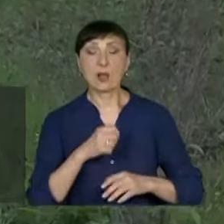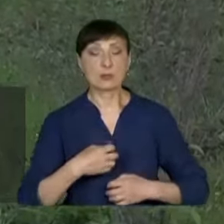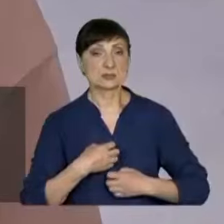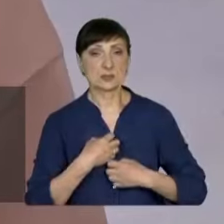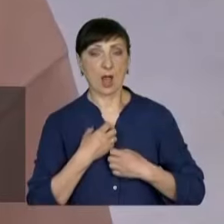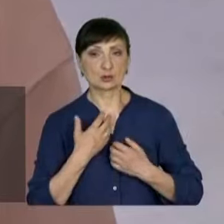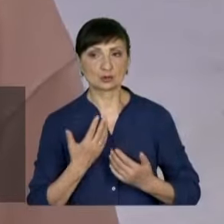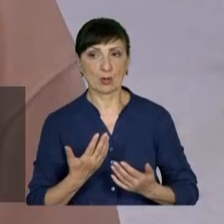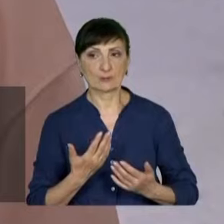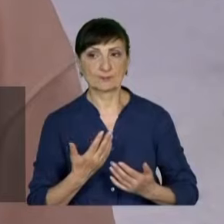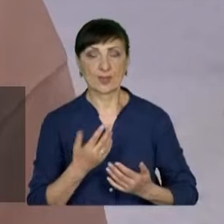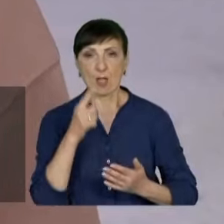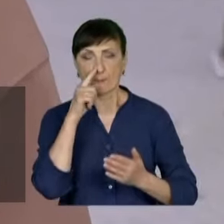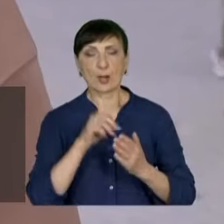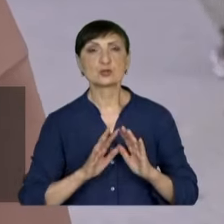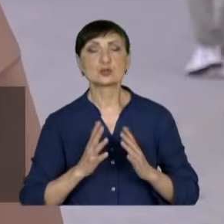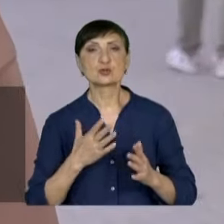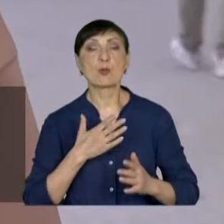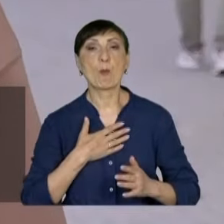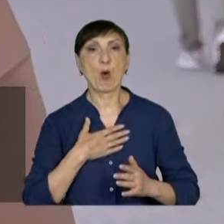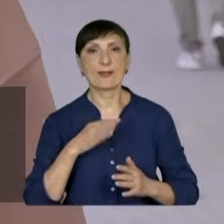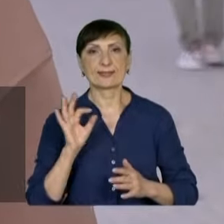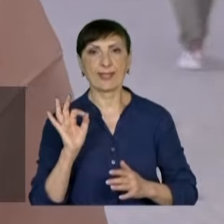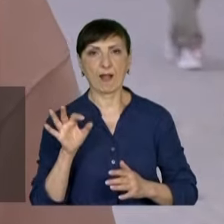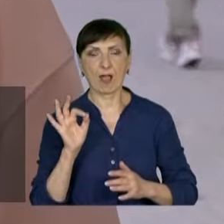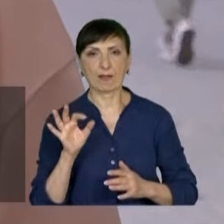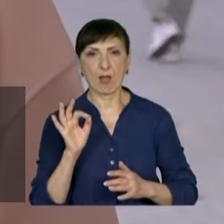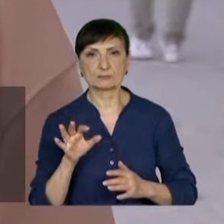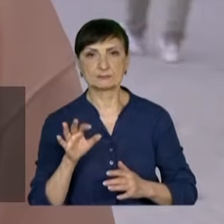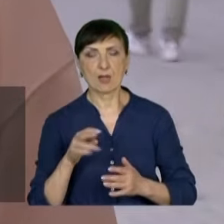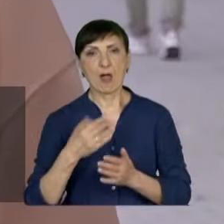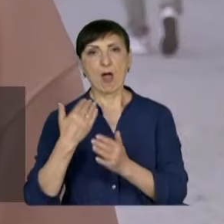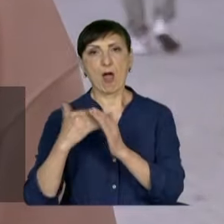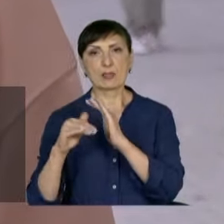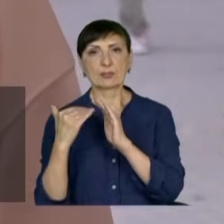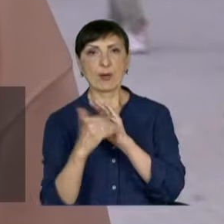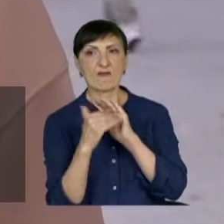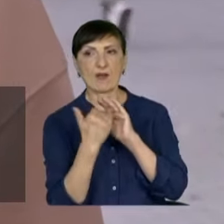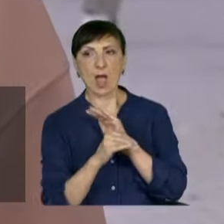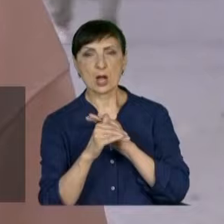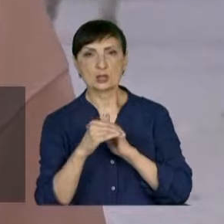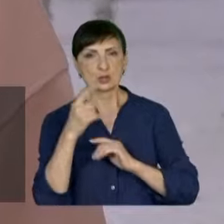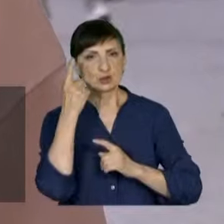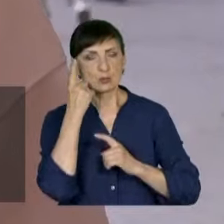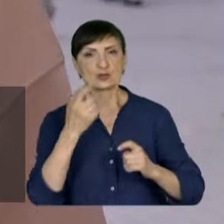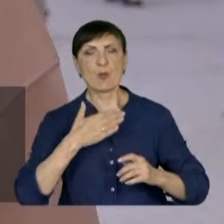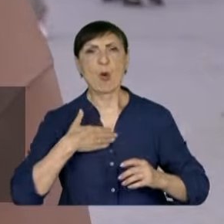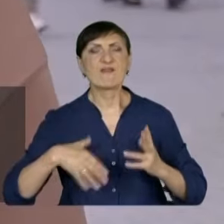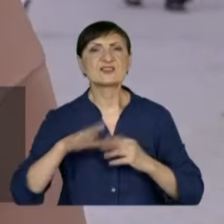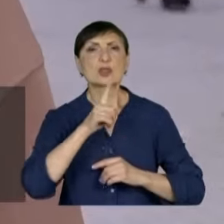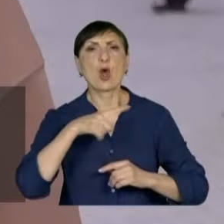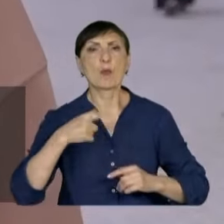страшное. Как-то раз был случай, с моего телеграм-аккаунта отправляли сообщение всем моим контактам,